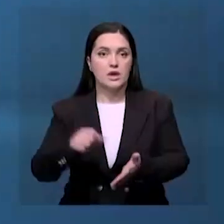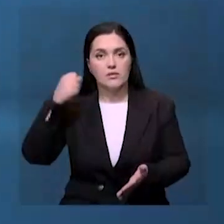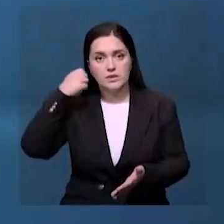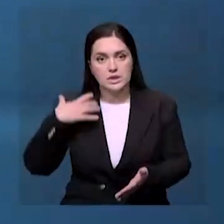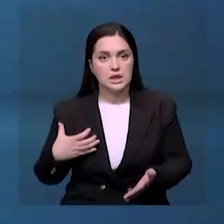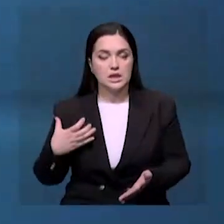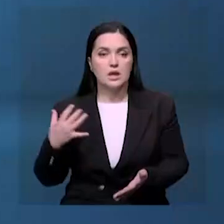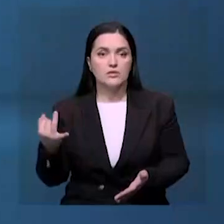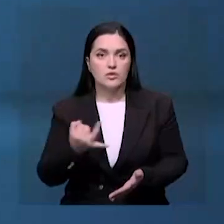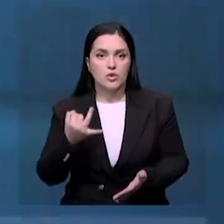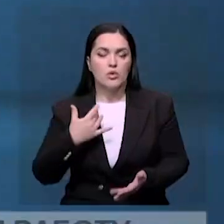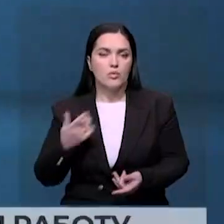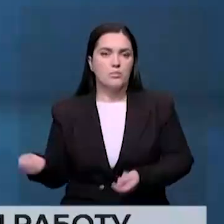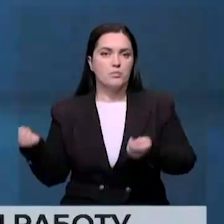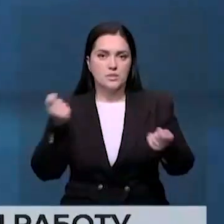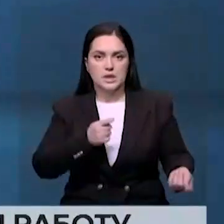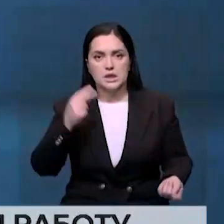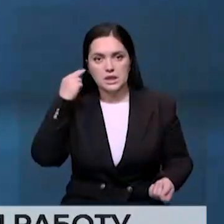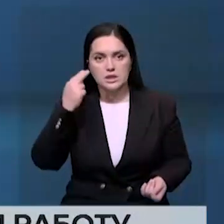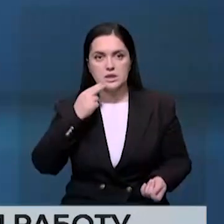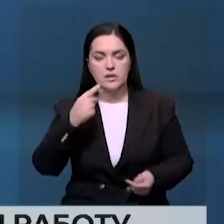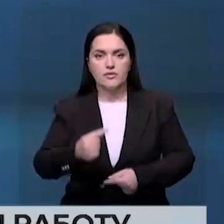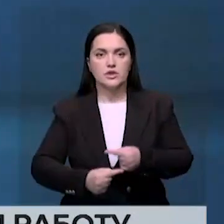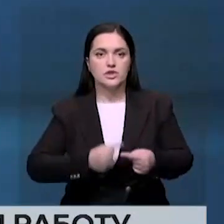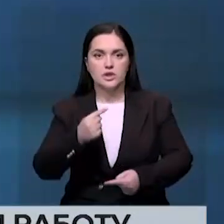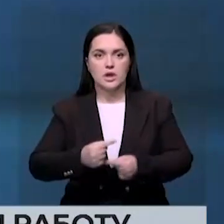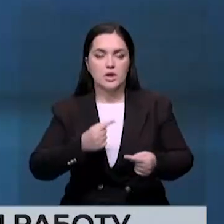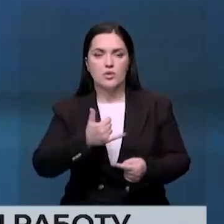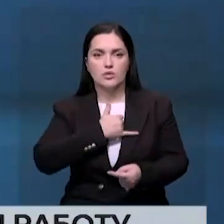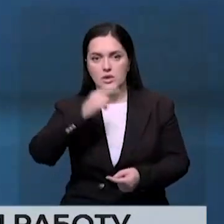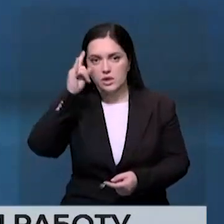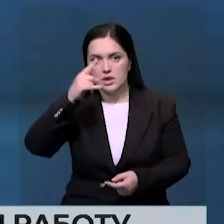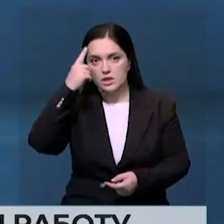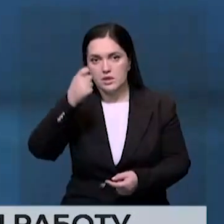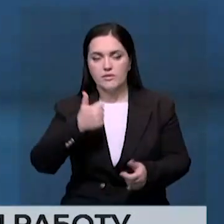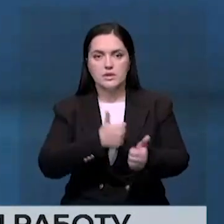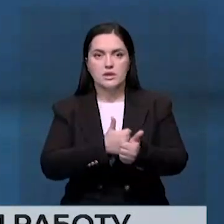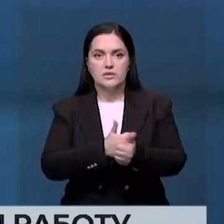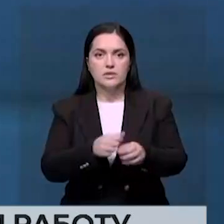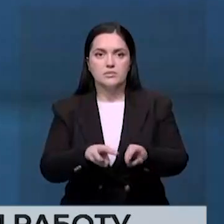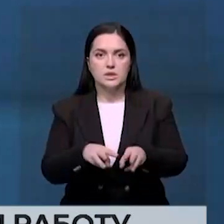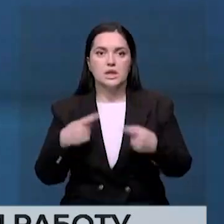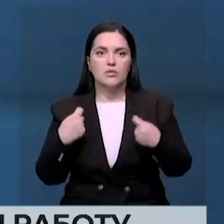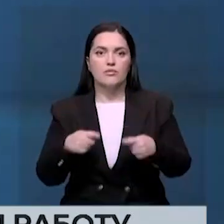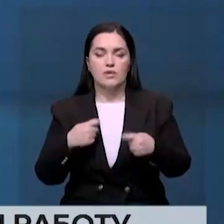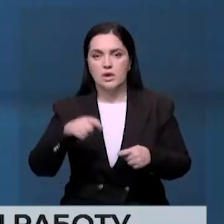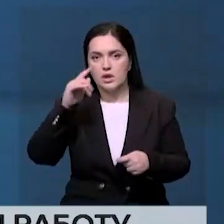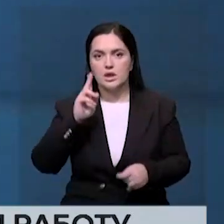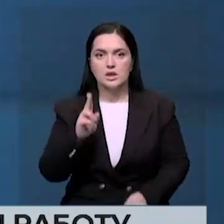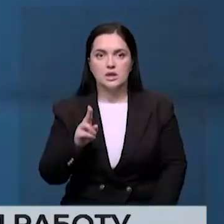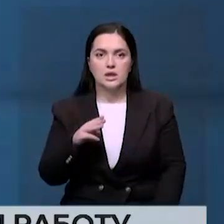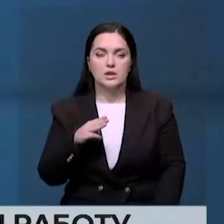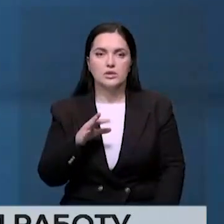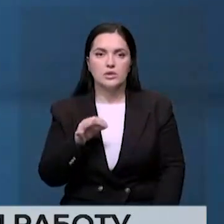Представители Афганистана заинтересованы в транзите китайских товаров через территорию нашей страны, заявил сегодня вице-министр торговли и